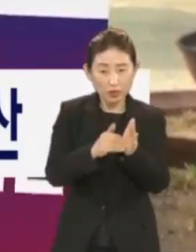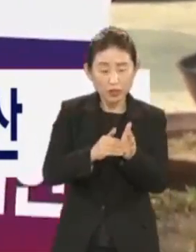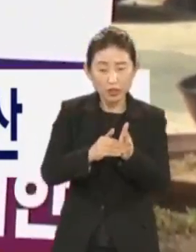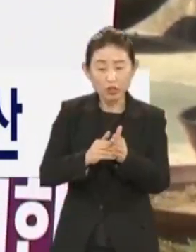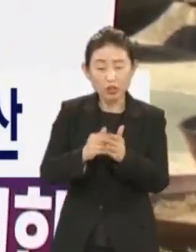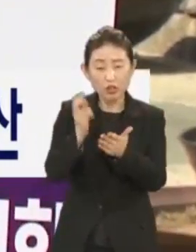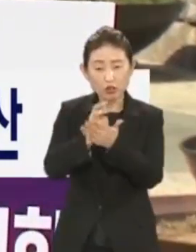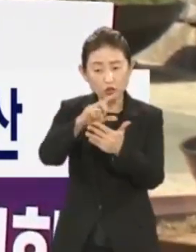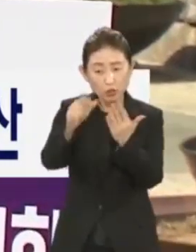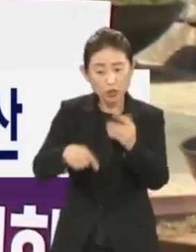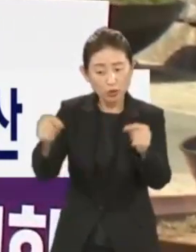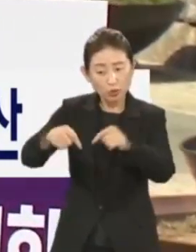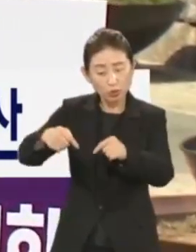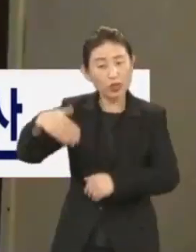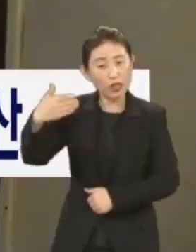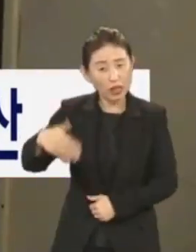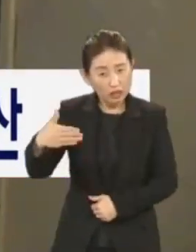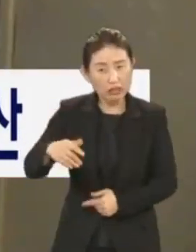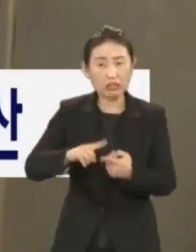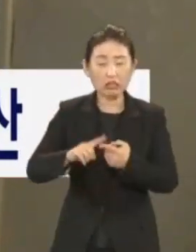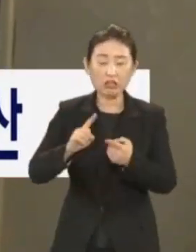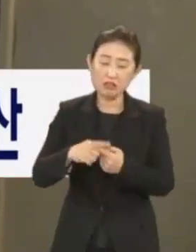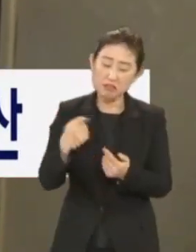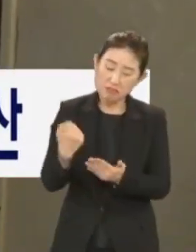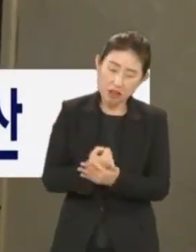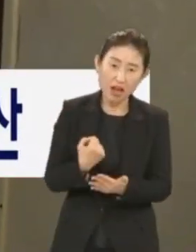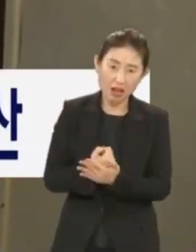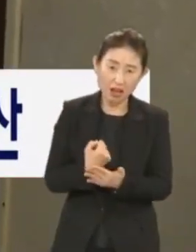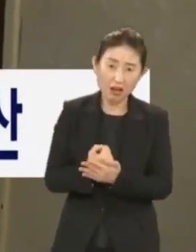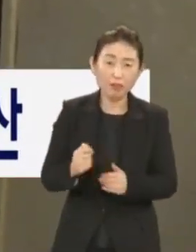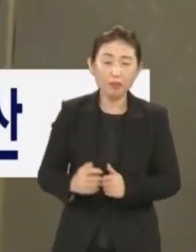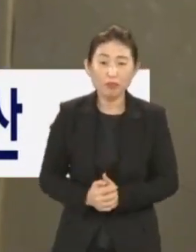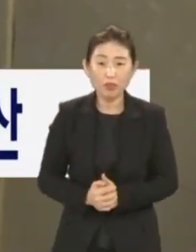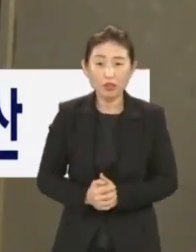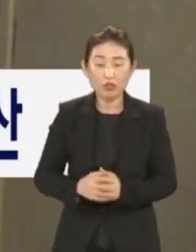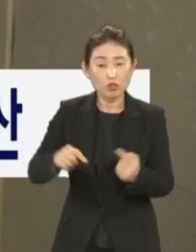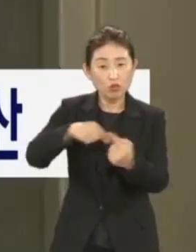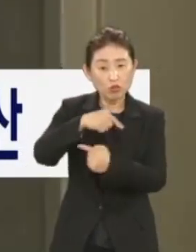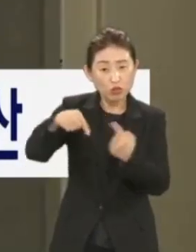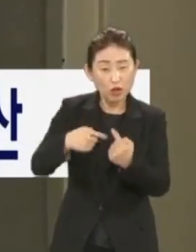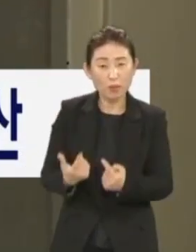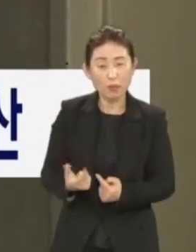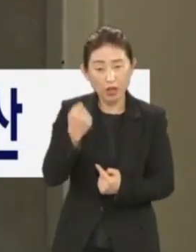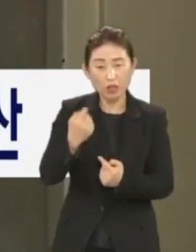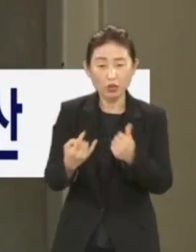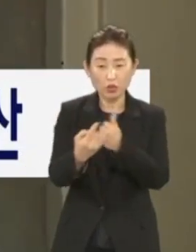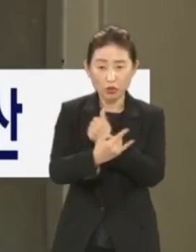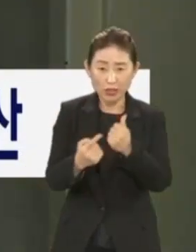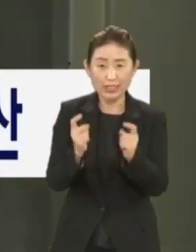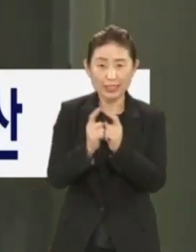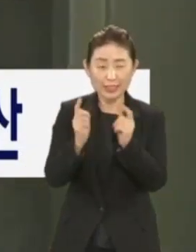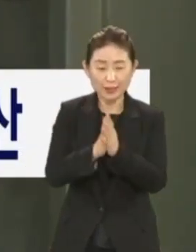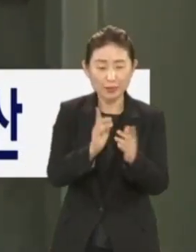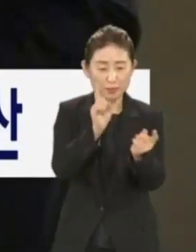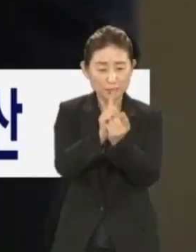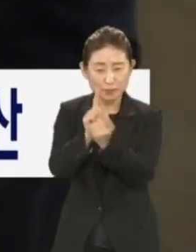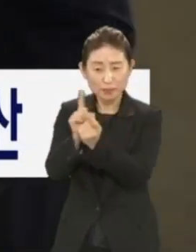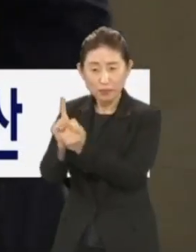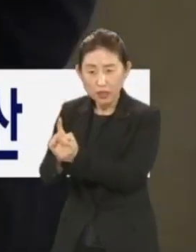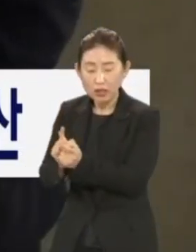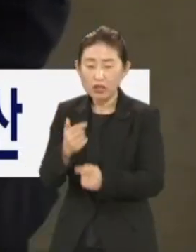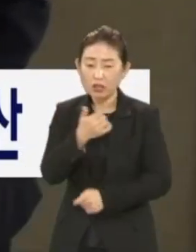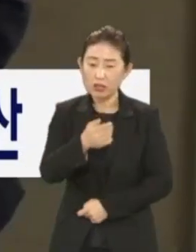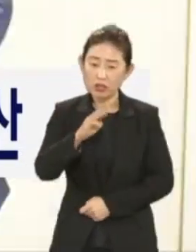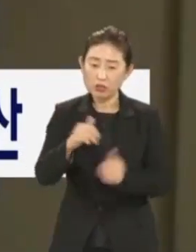국회 규칙은 논의조차 하지 않은 것에 대해 유감을 표명하고 국회 운영 개선 소위 의원들도 직접 만나